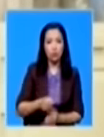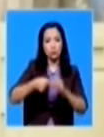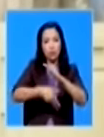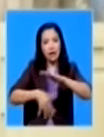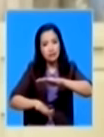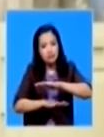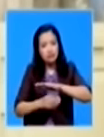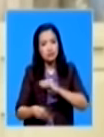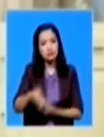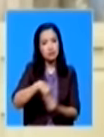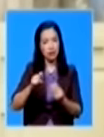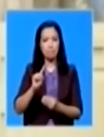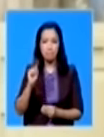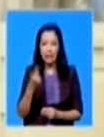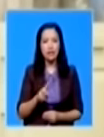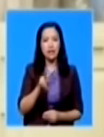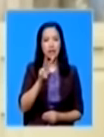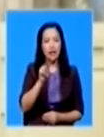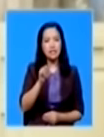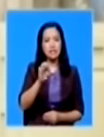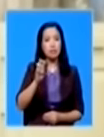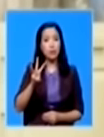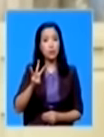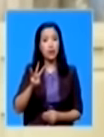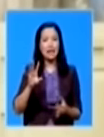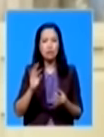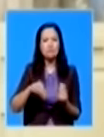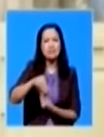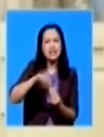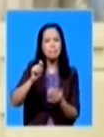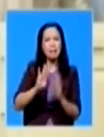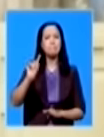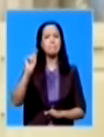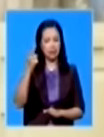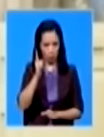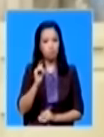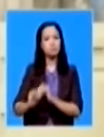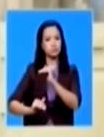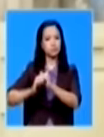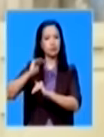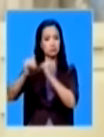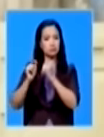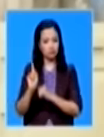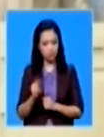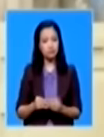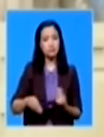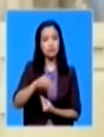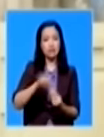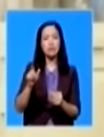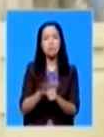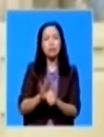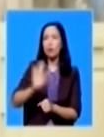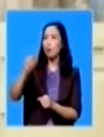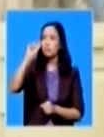หม่นะที่เรียกว่า New Economy Model เนี่ยนะเศรษฐกิจรูปแบบใหม่ก็คือเราต้องใช้หลักปรัชญาของเศรษฐกิจพอเพียงมาอยู่หัว